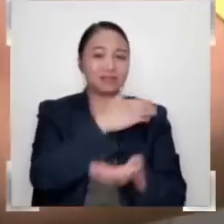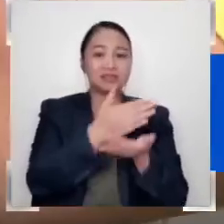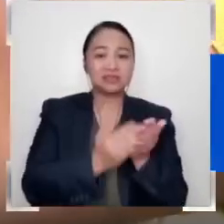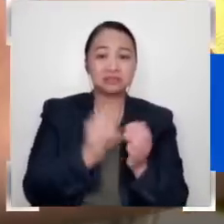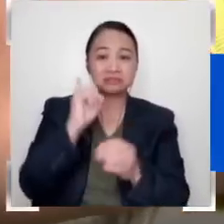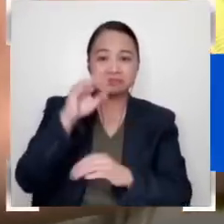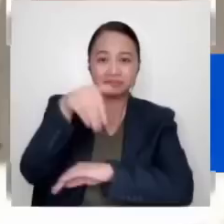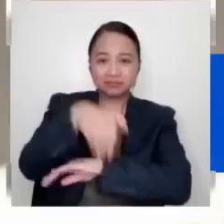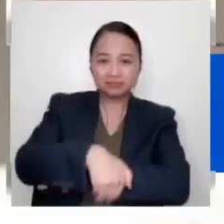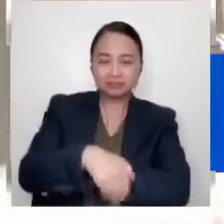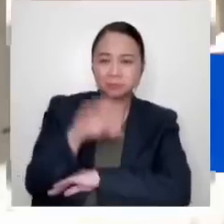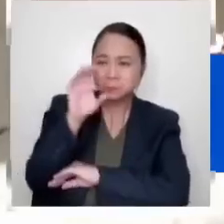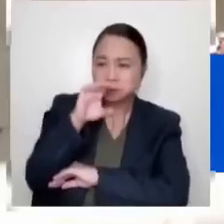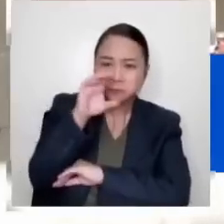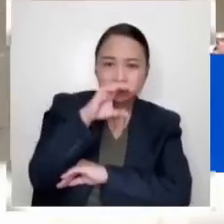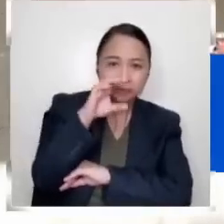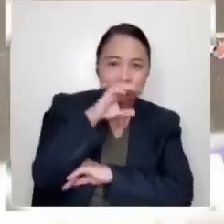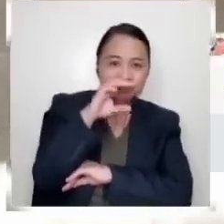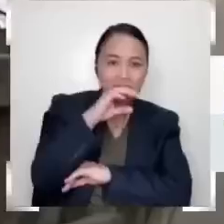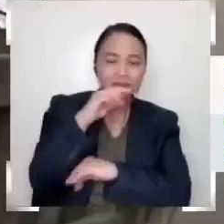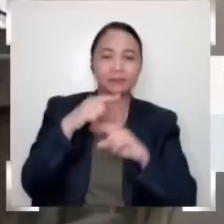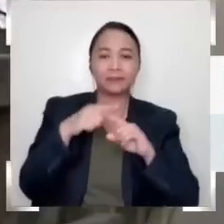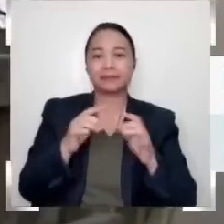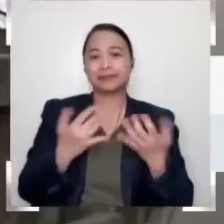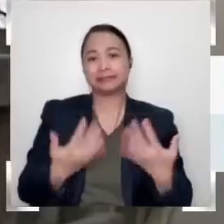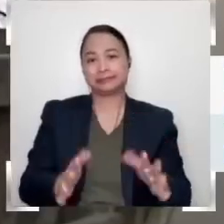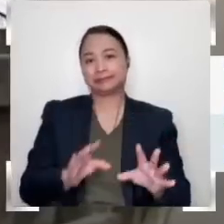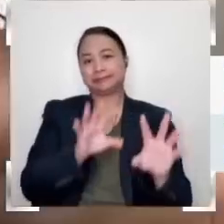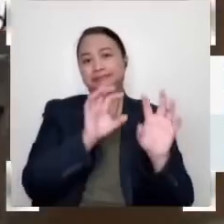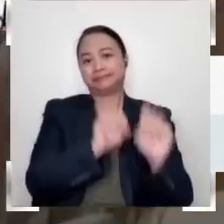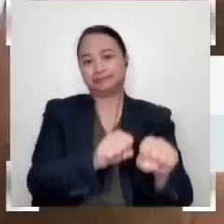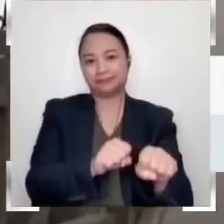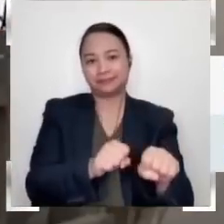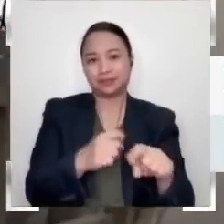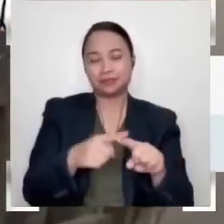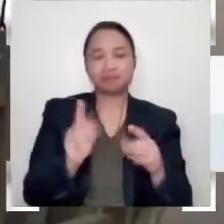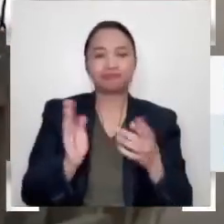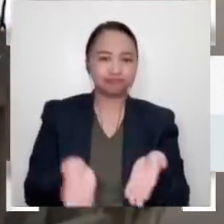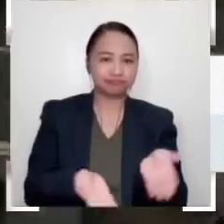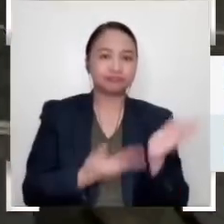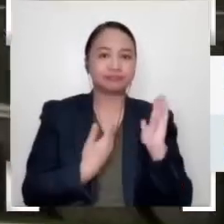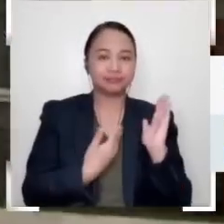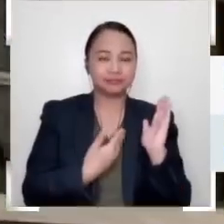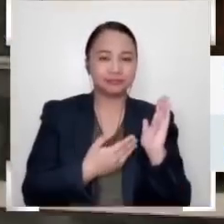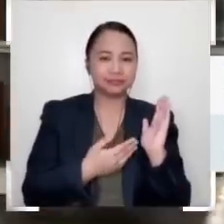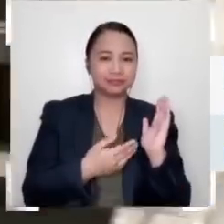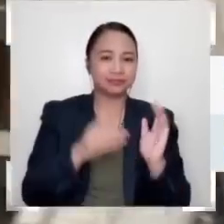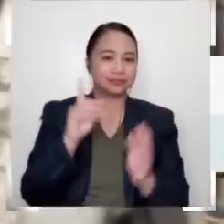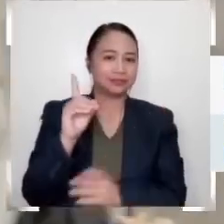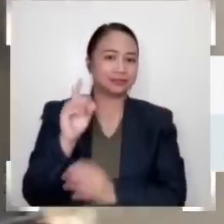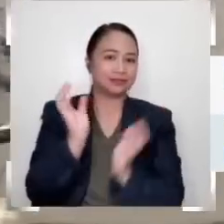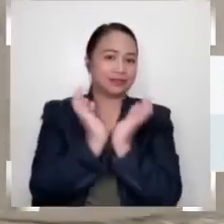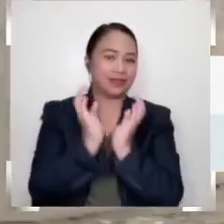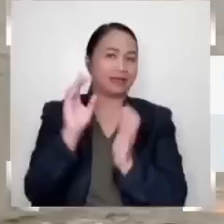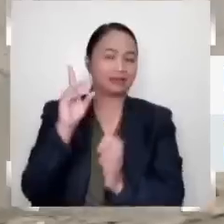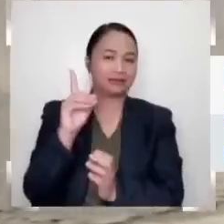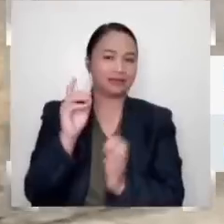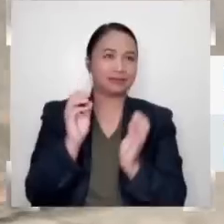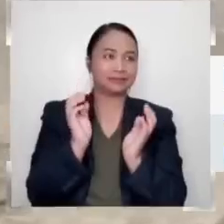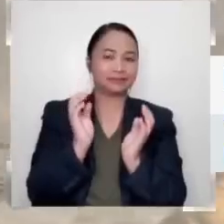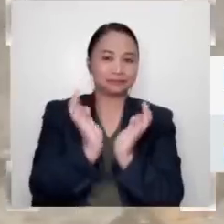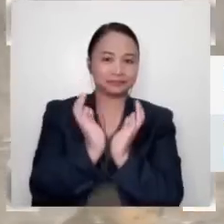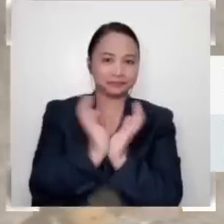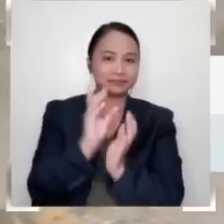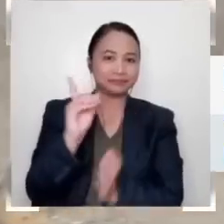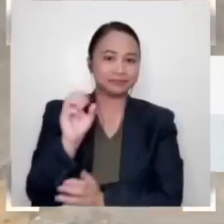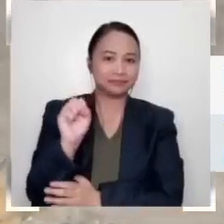sila nagpipisto. May nahuli rin kami po, sir. May direksyon namin sa, ano, dyan, sa DSWD. Sinusubukan pa ng GMA News na